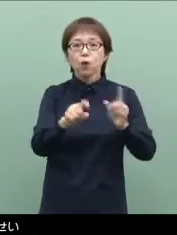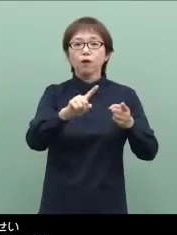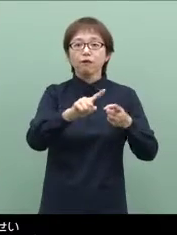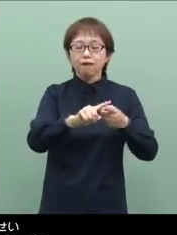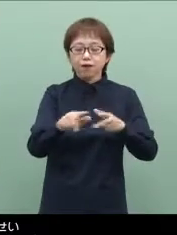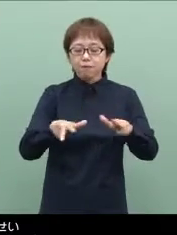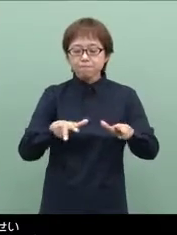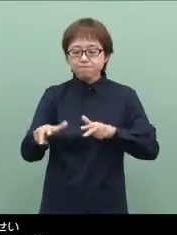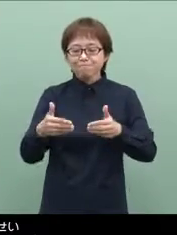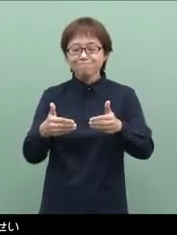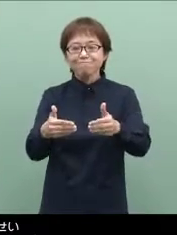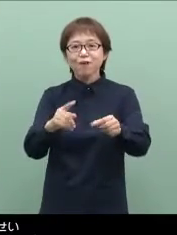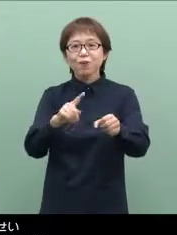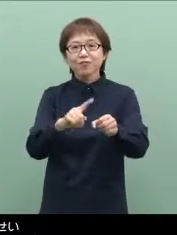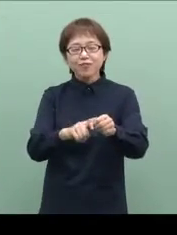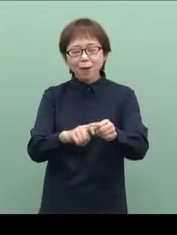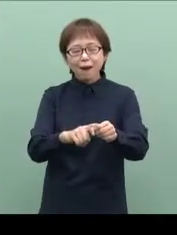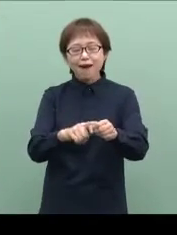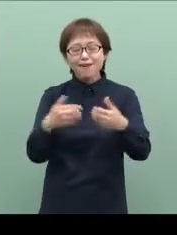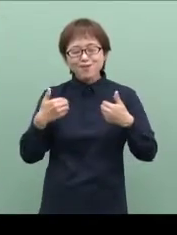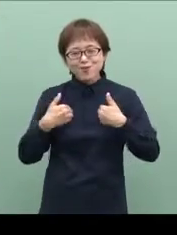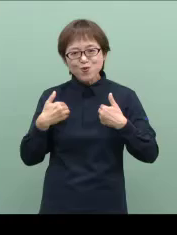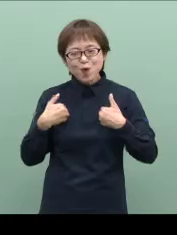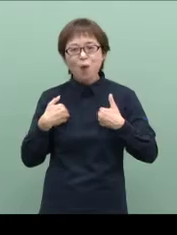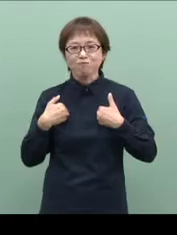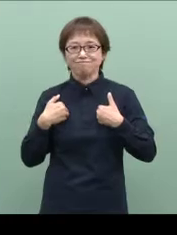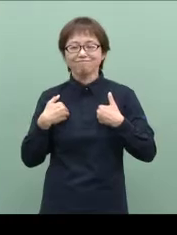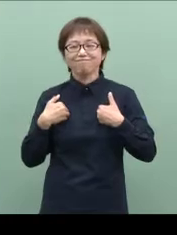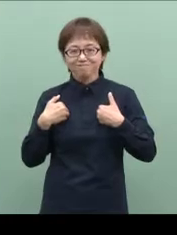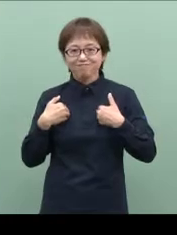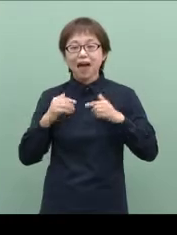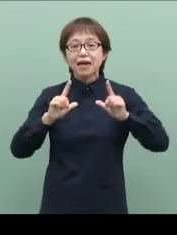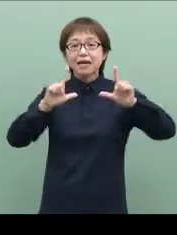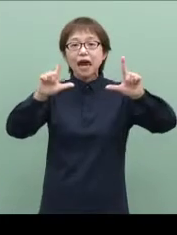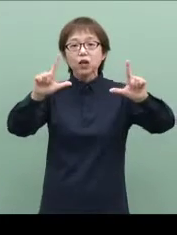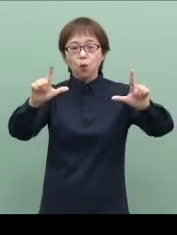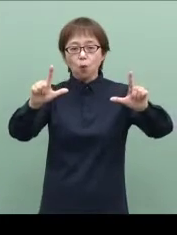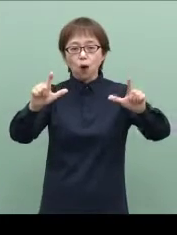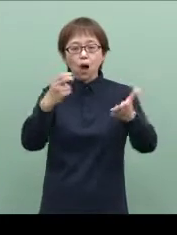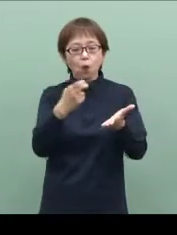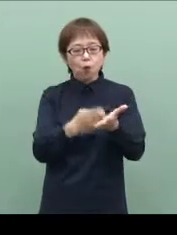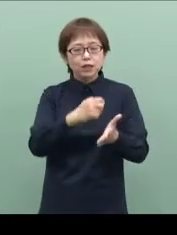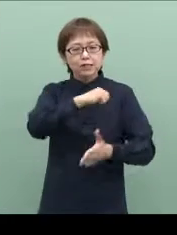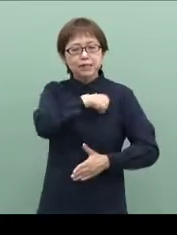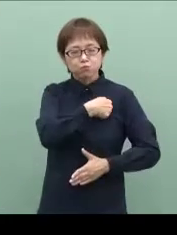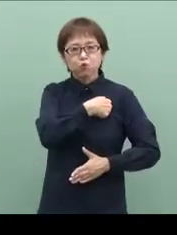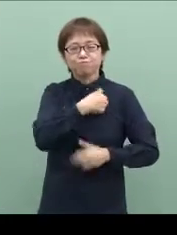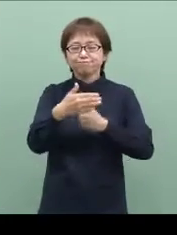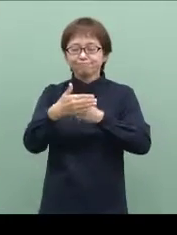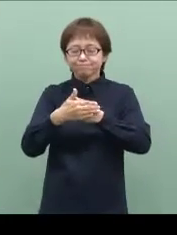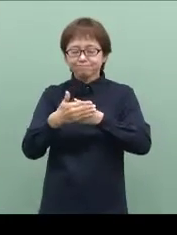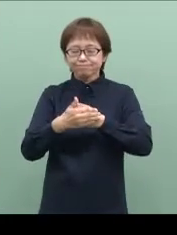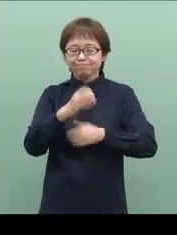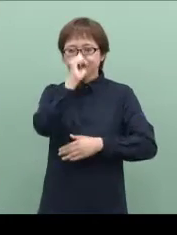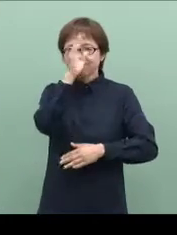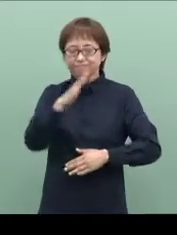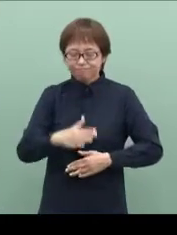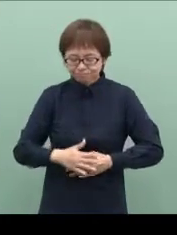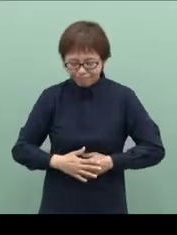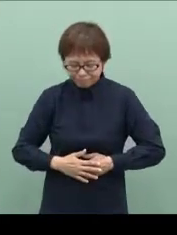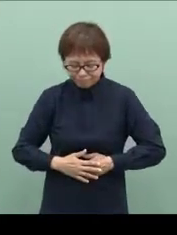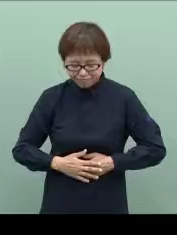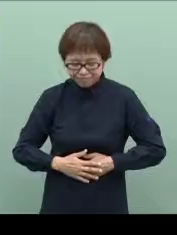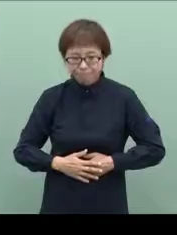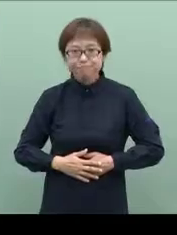政を行うために必要な調査であり、法律で回答が義務付けられています。ご協力をよろしくお願いします。